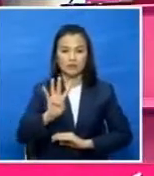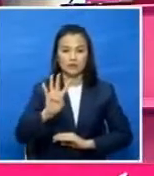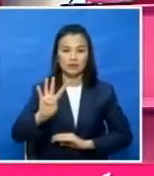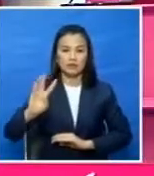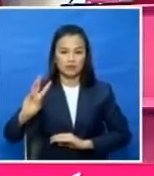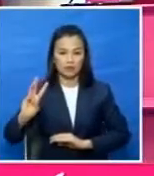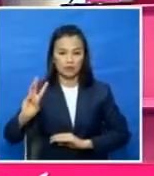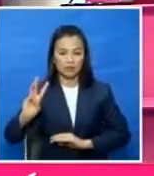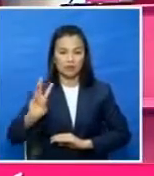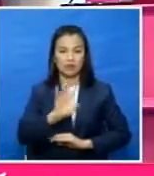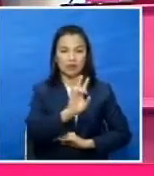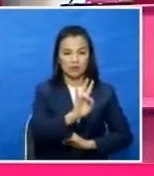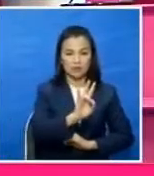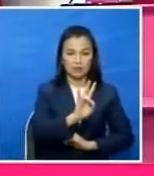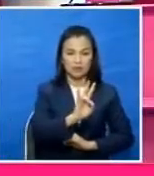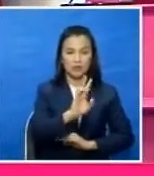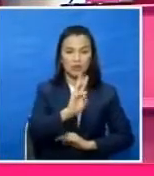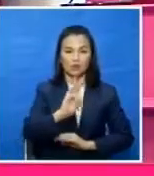7663446